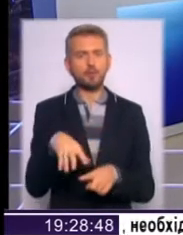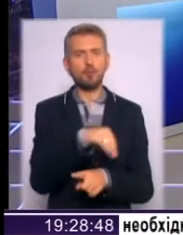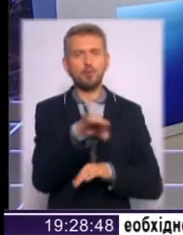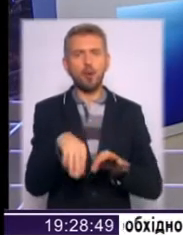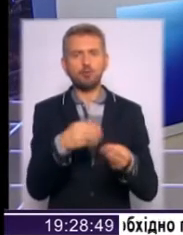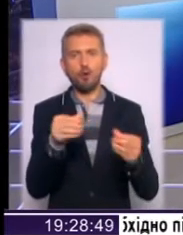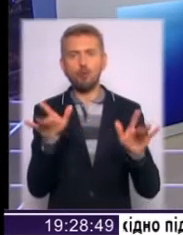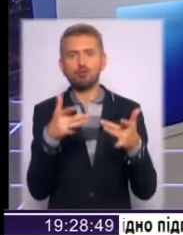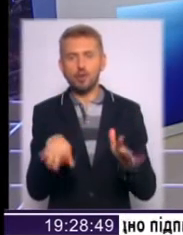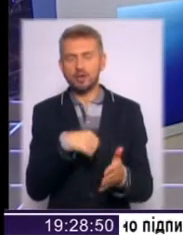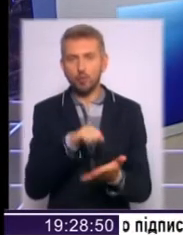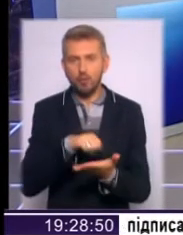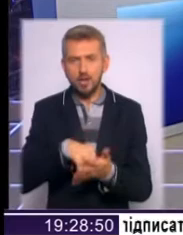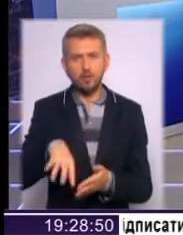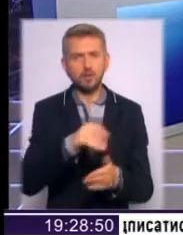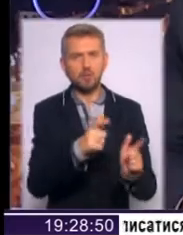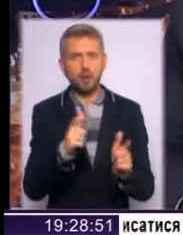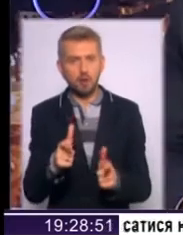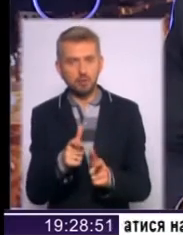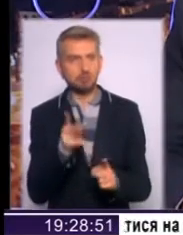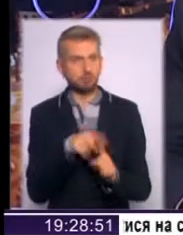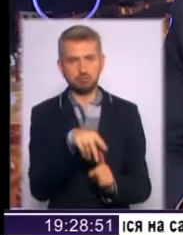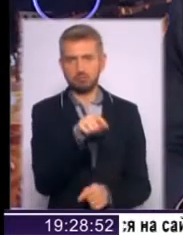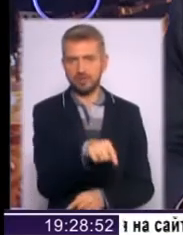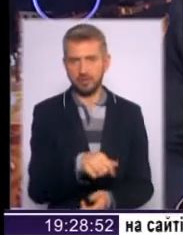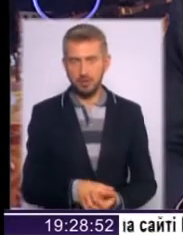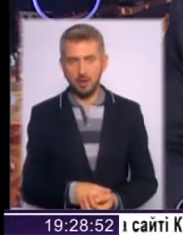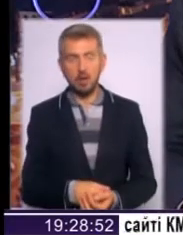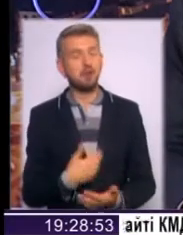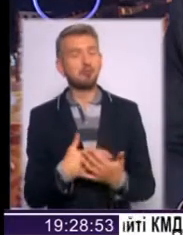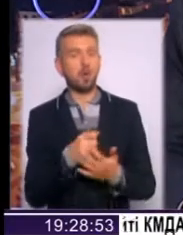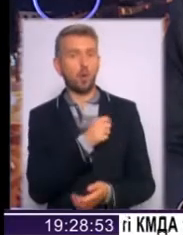проєктно-кошторисну документацію і всі погодження лежать на тобі. Навожу приклад